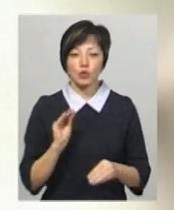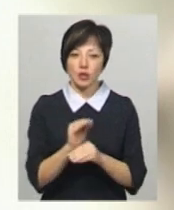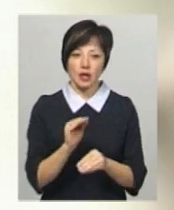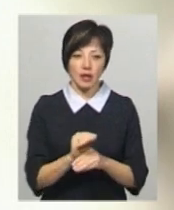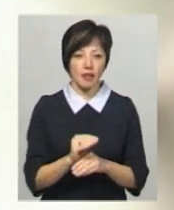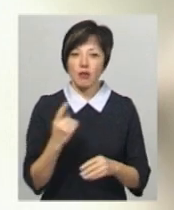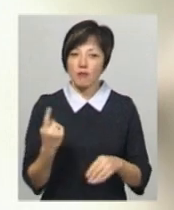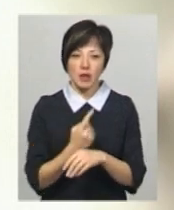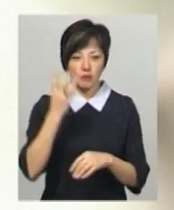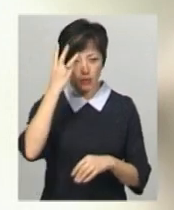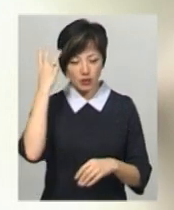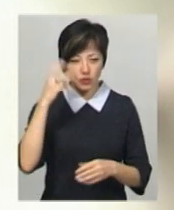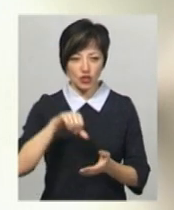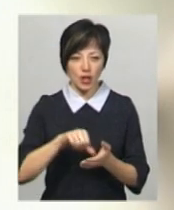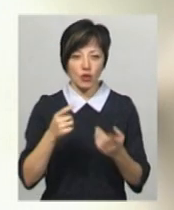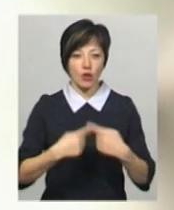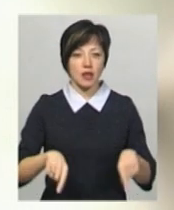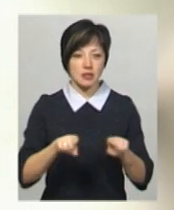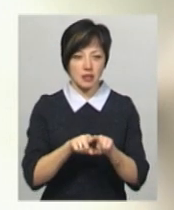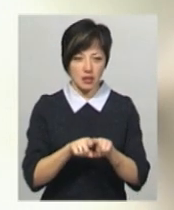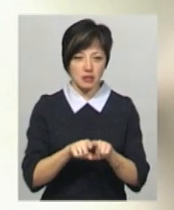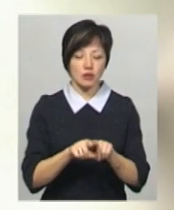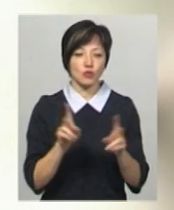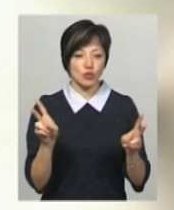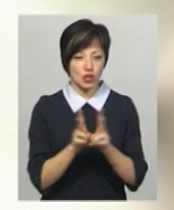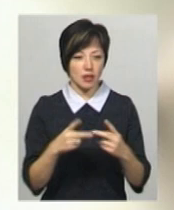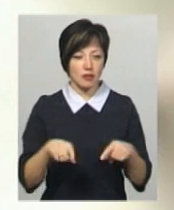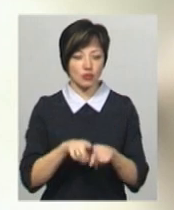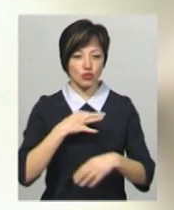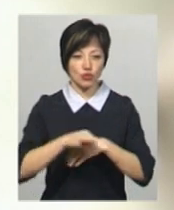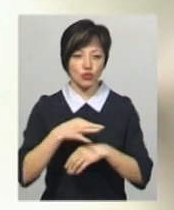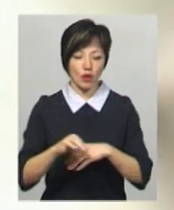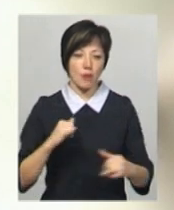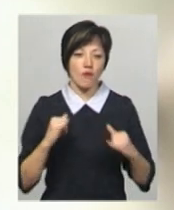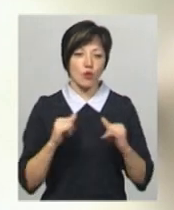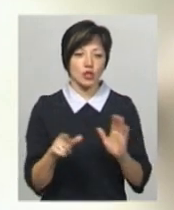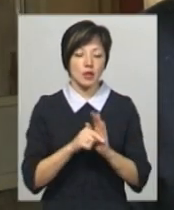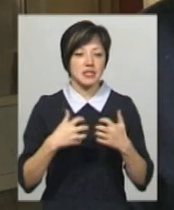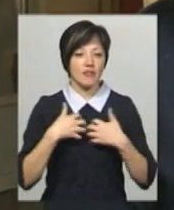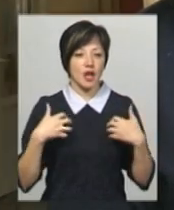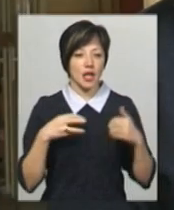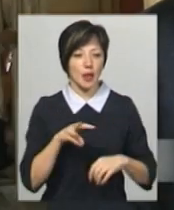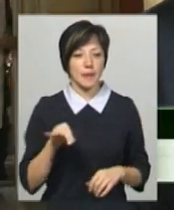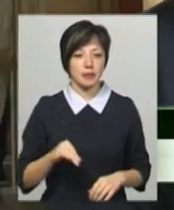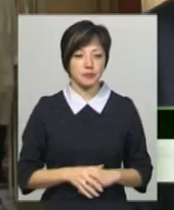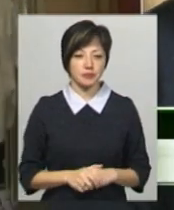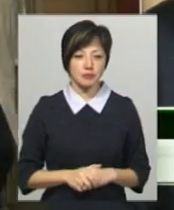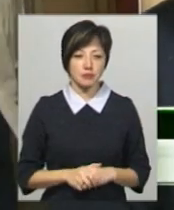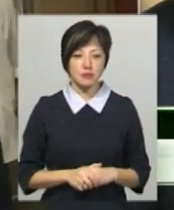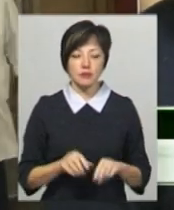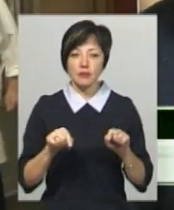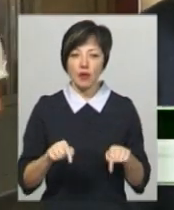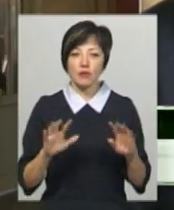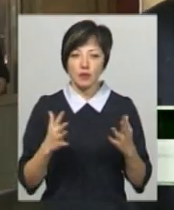не вперше у Хмельницькому члени її організації зіштовхуються із жорстоким поводженням з тваринами. З даного випадку